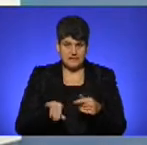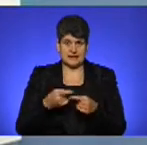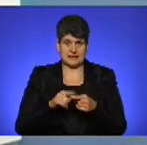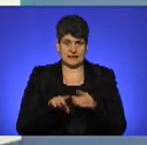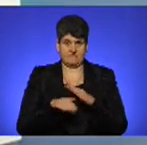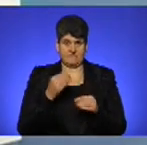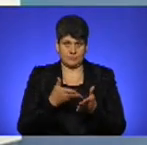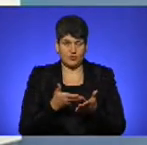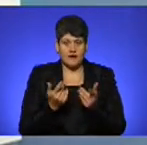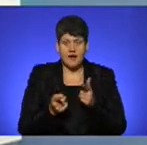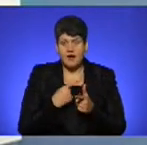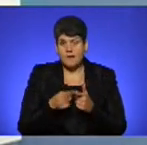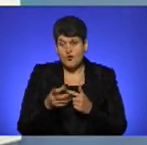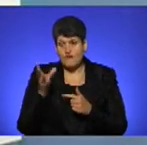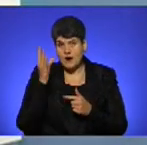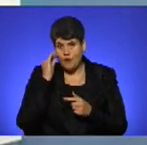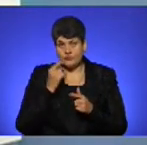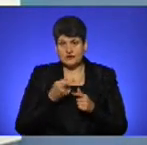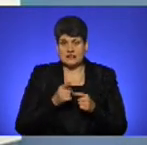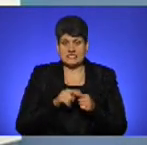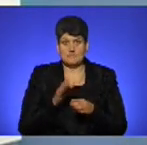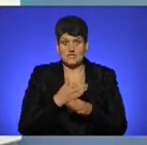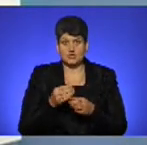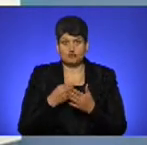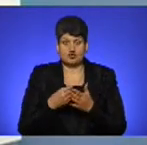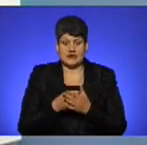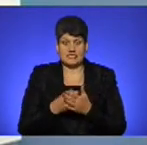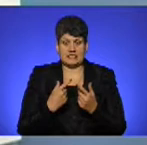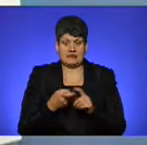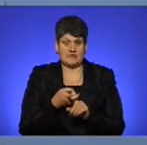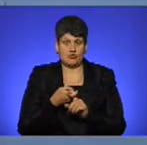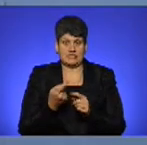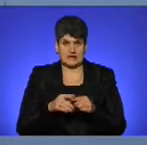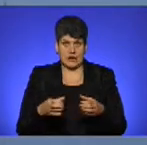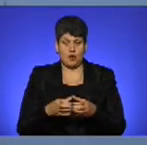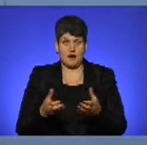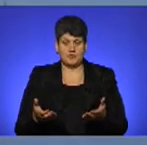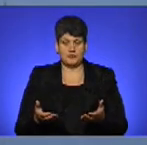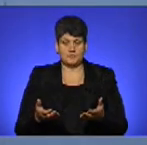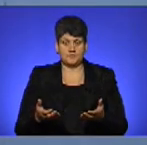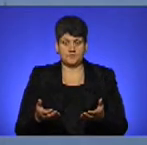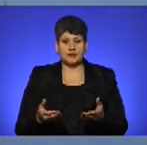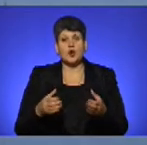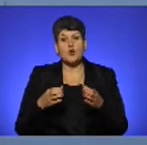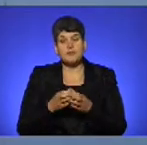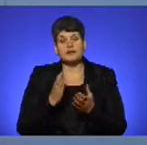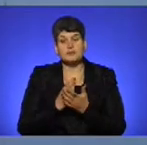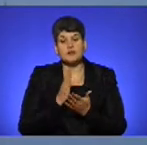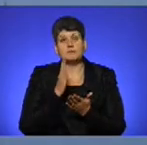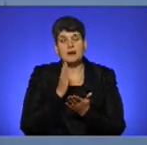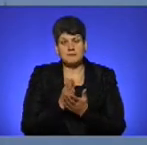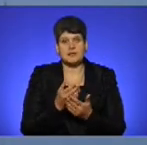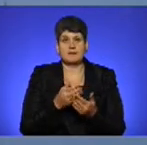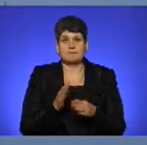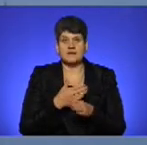враховуючи оці міжбюджетні відносини оцих громад. Ну, громади мають прямі міжбюджетні відносини,